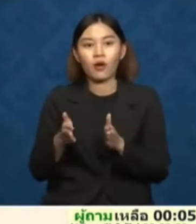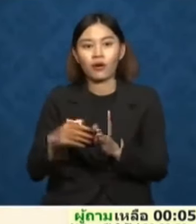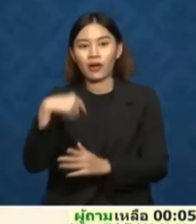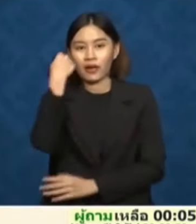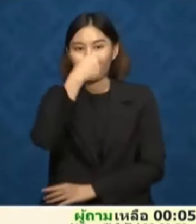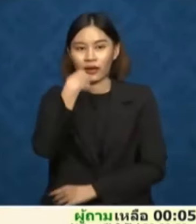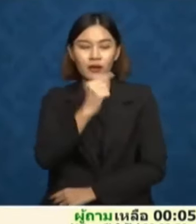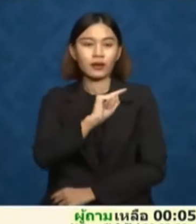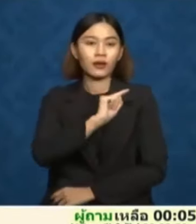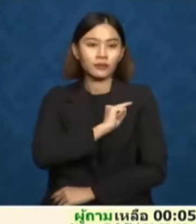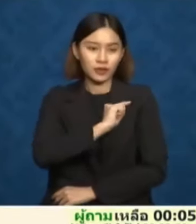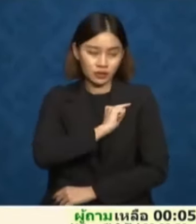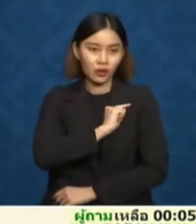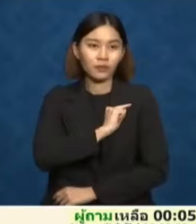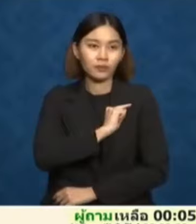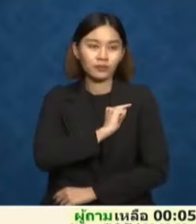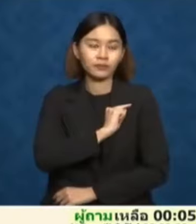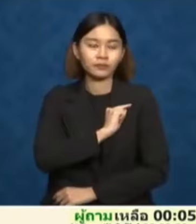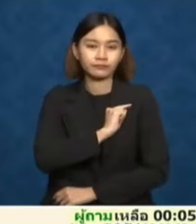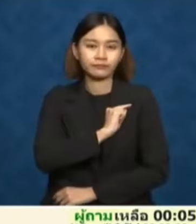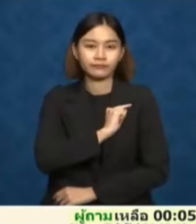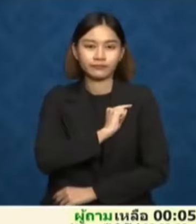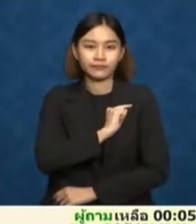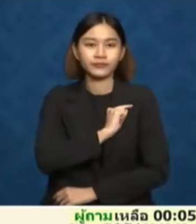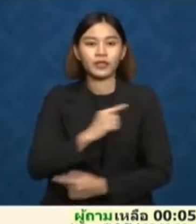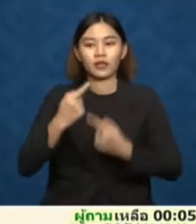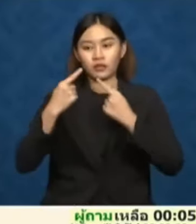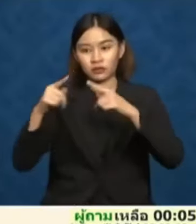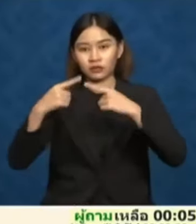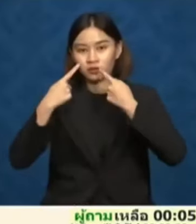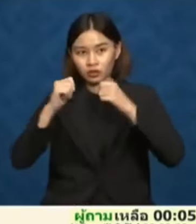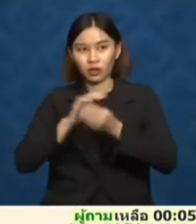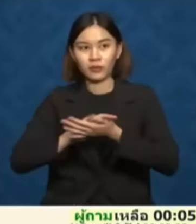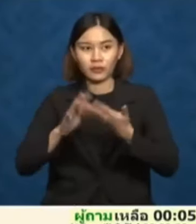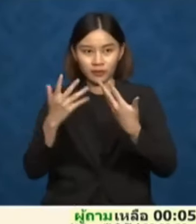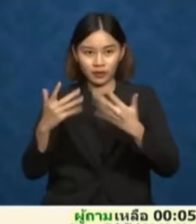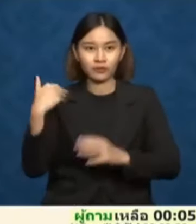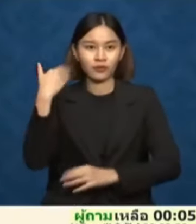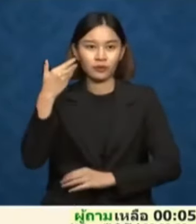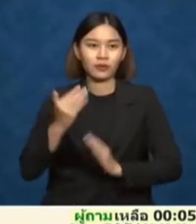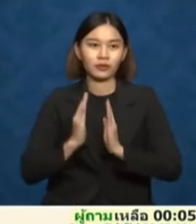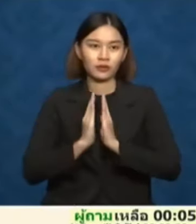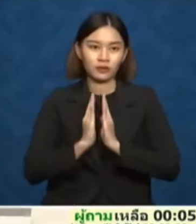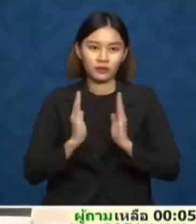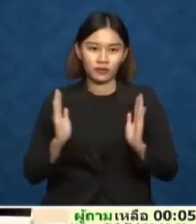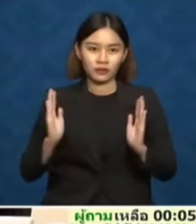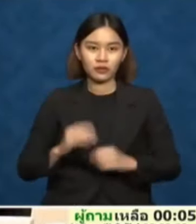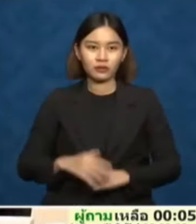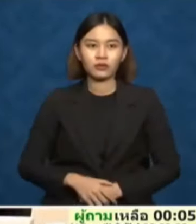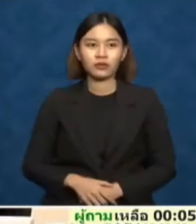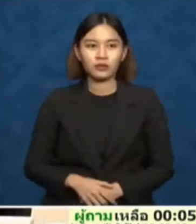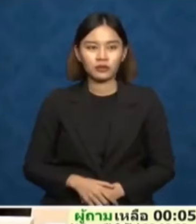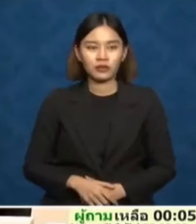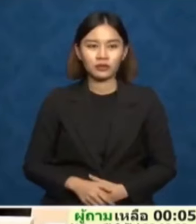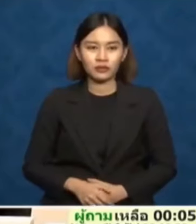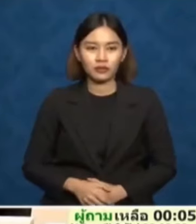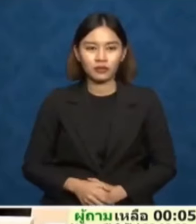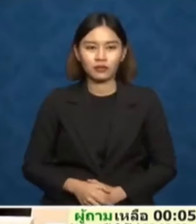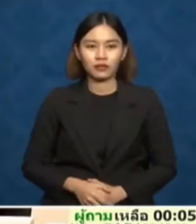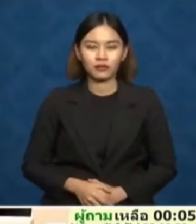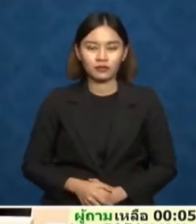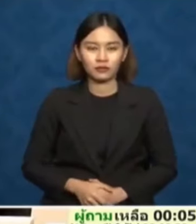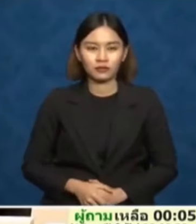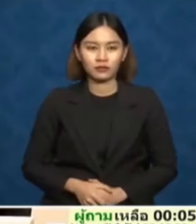เกี่ยวข้องนะครับเฉพาะได้เก็คงจะตอบคำถามท่านเป็นร 2ต่อไปครับขอบพระคุณครับครับ